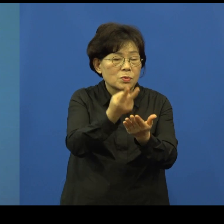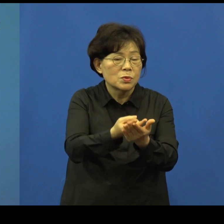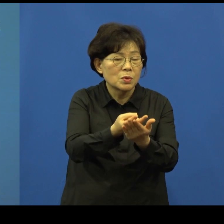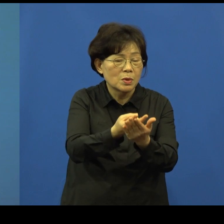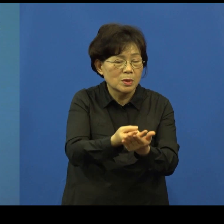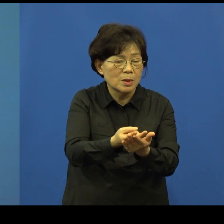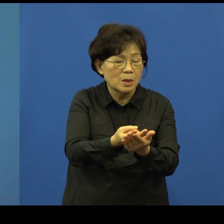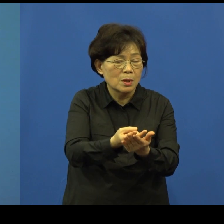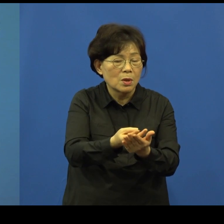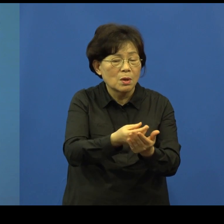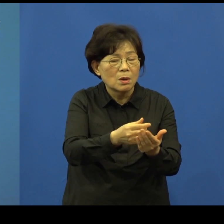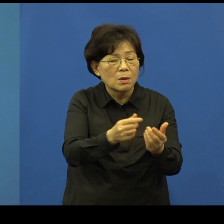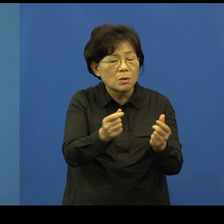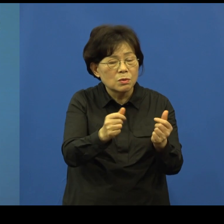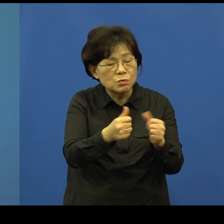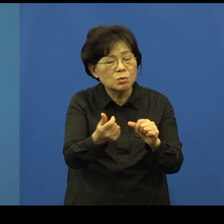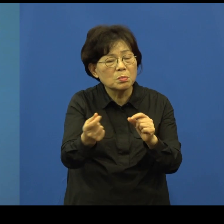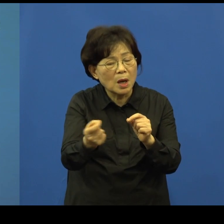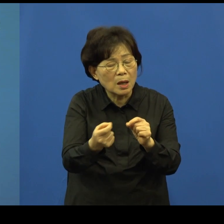같습니다.